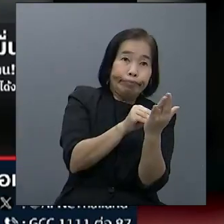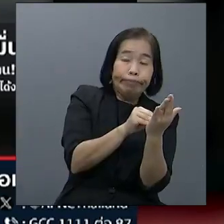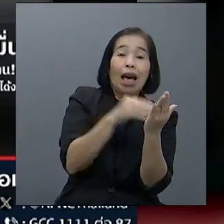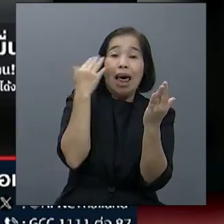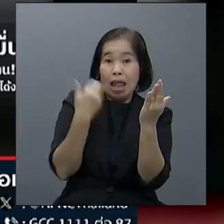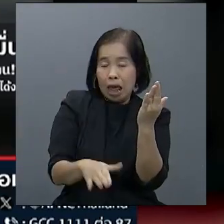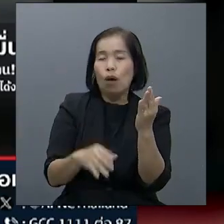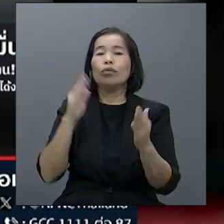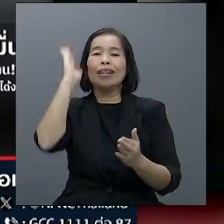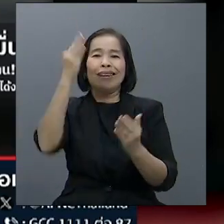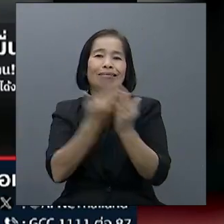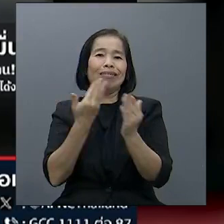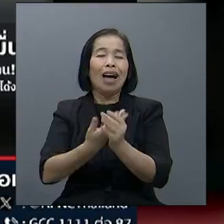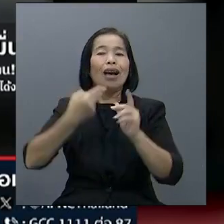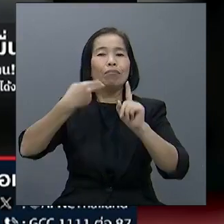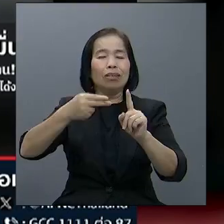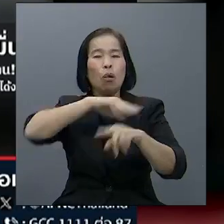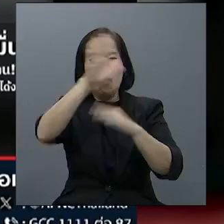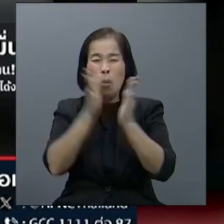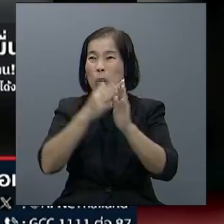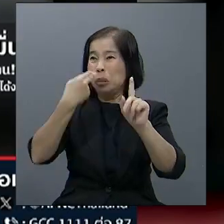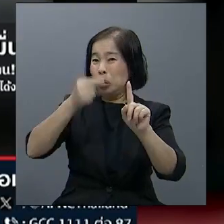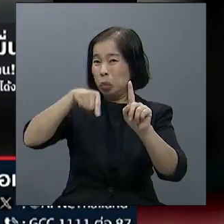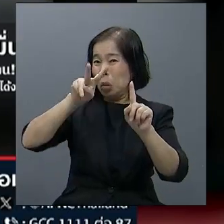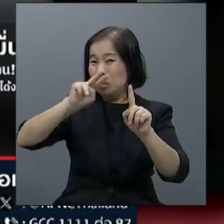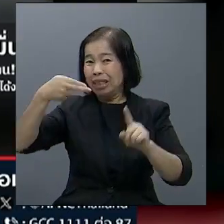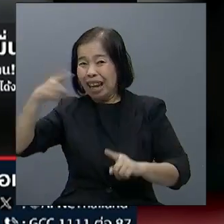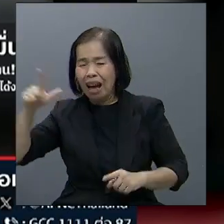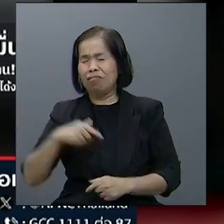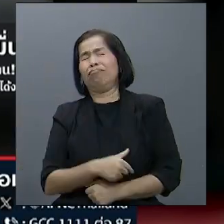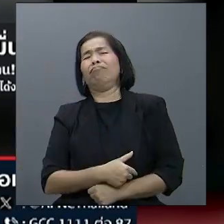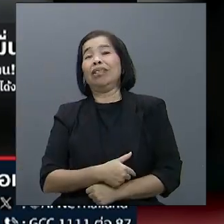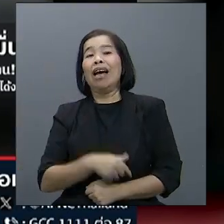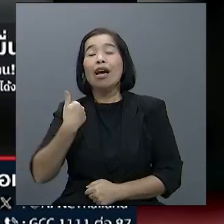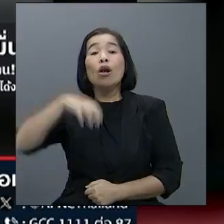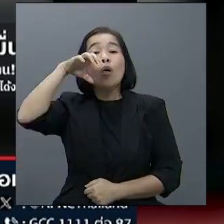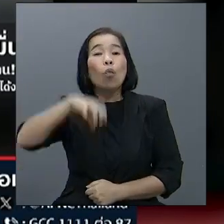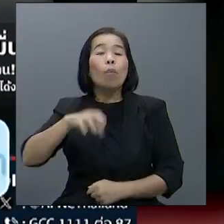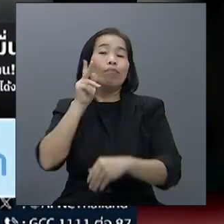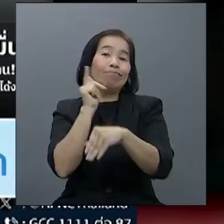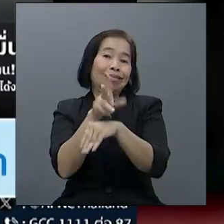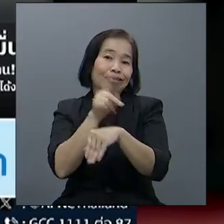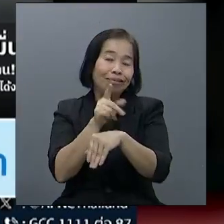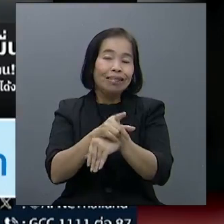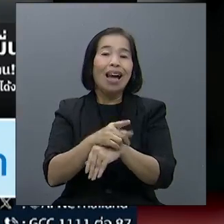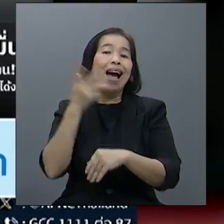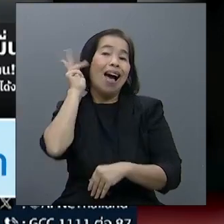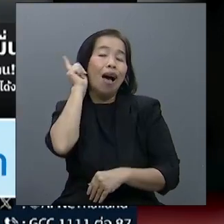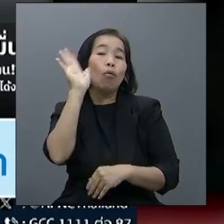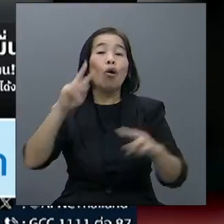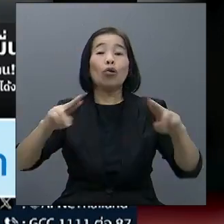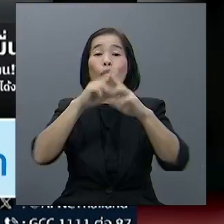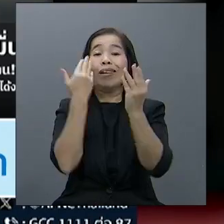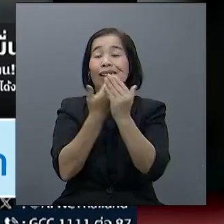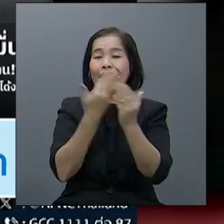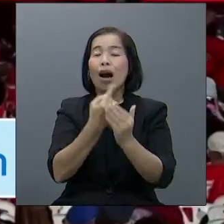เนี่ยใช้เงินถึง 1.2 หมื่นล้านบาทซึ่งเรื่องนี้ทางกลุ่มสารนิเทศการคลังกระทรวงการคลังตรวจสอบข้อมูลและชี้แจง